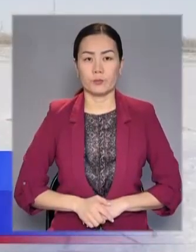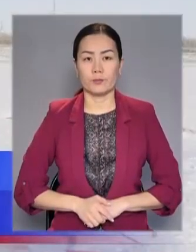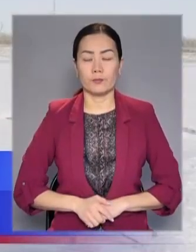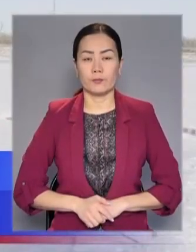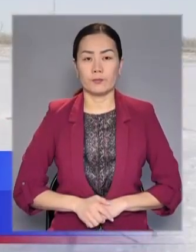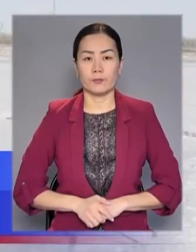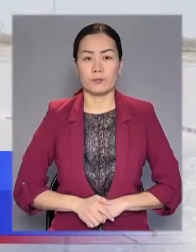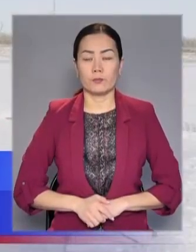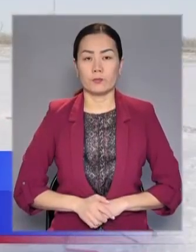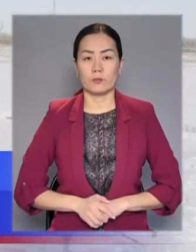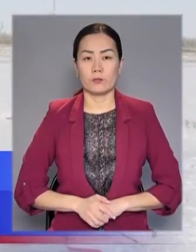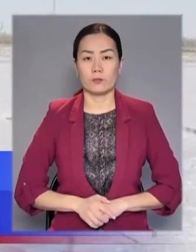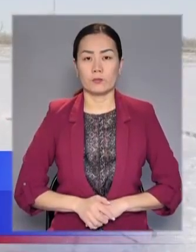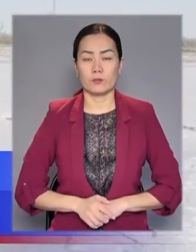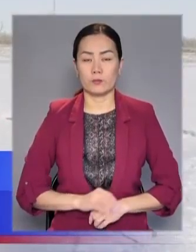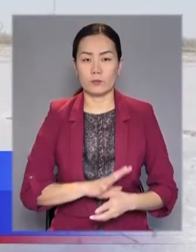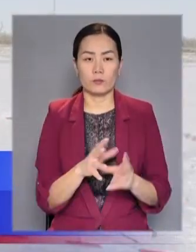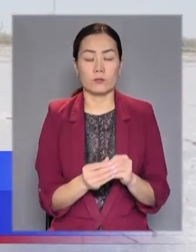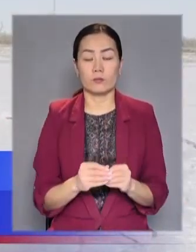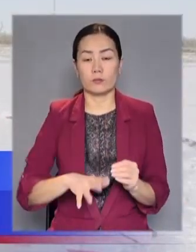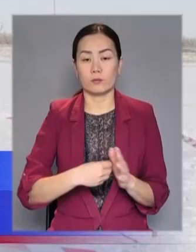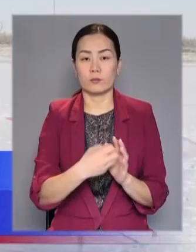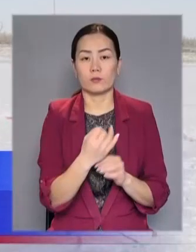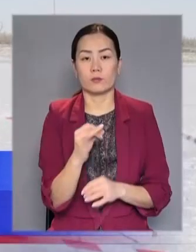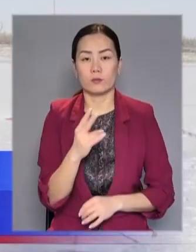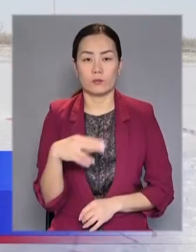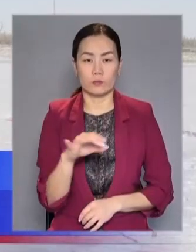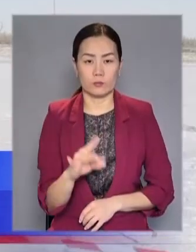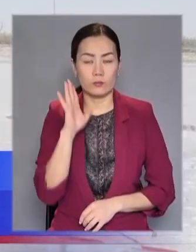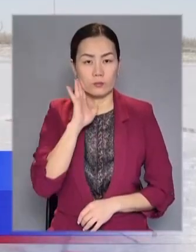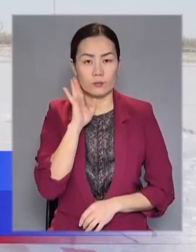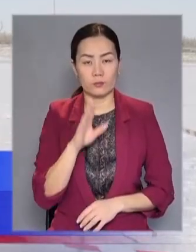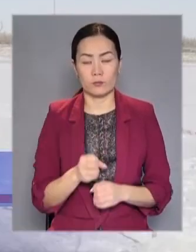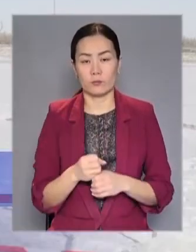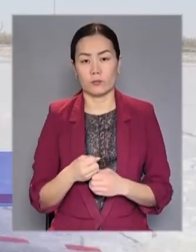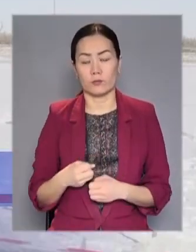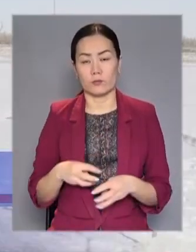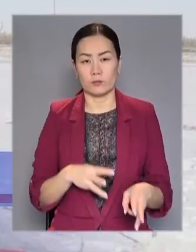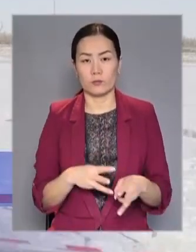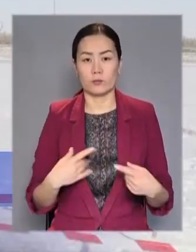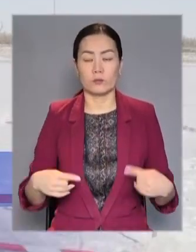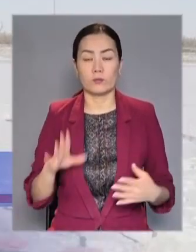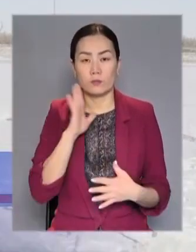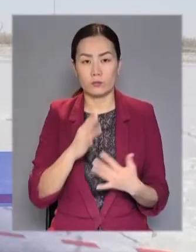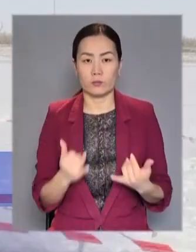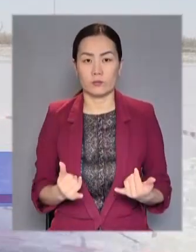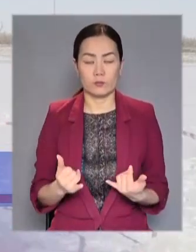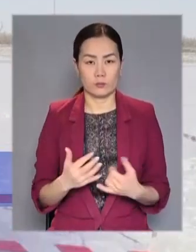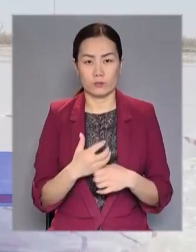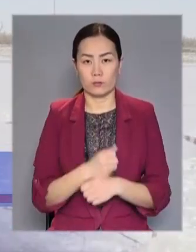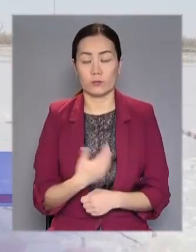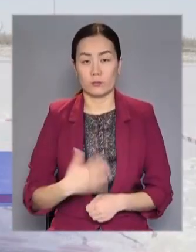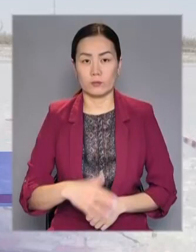İndir ауданы бойынша жыл басынан бері 18 көлге су құйылды, бірақ оның көптеген көлдер қазір сынып кетті.